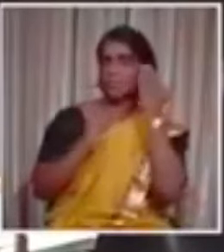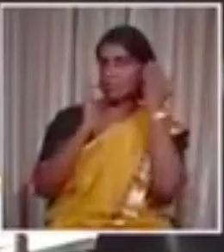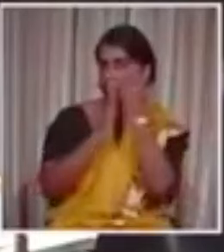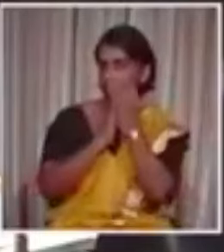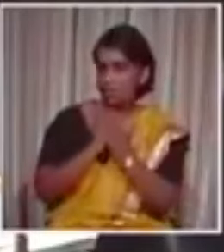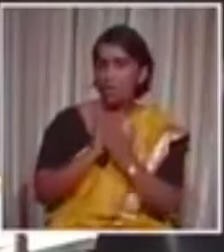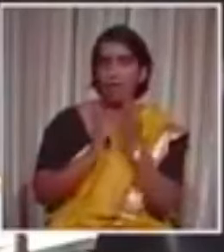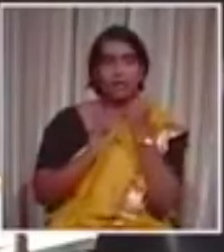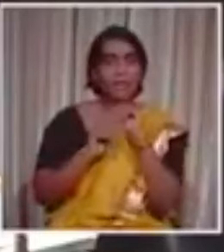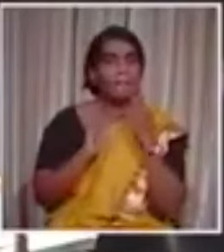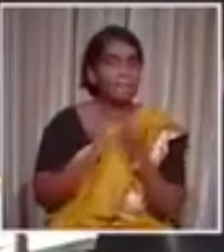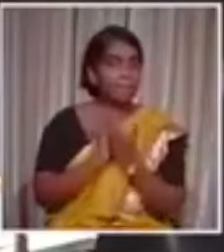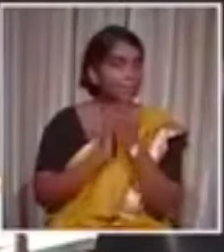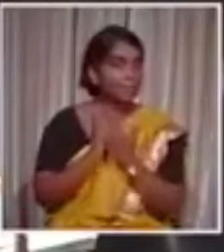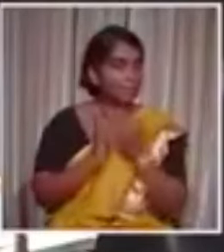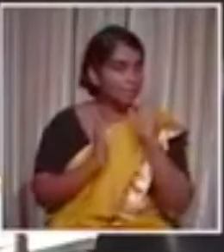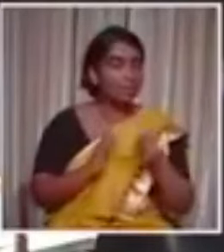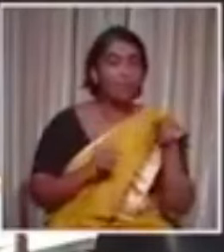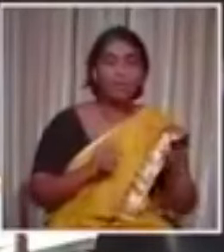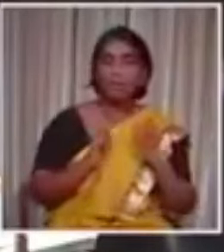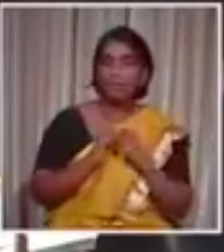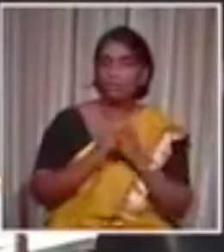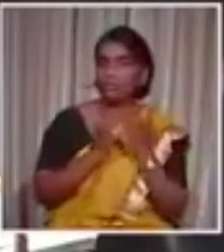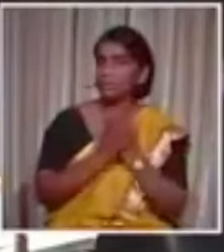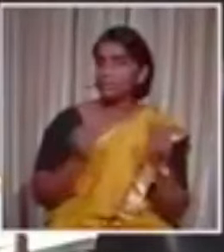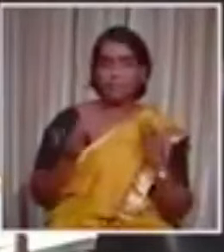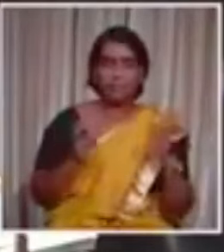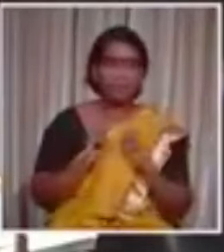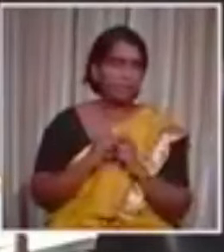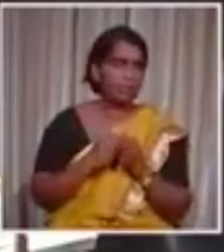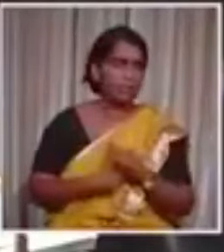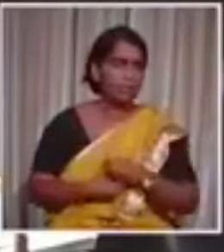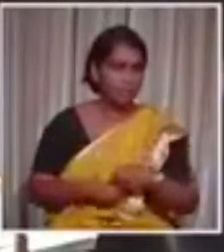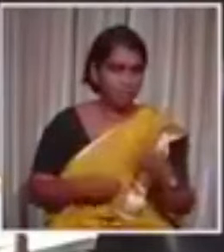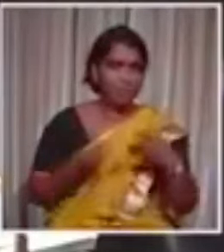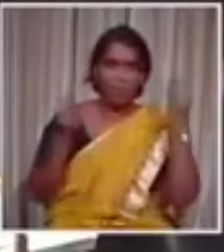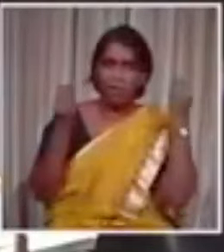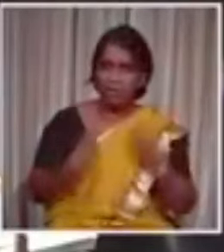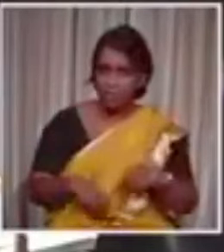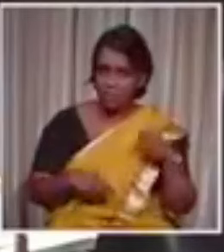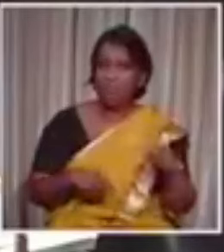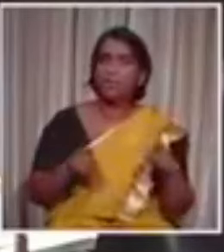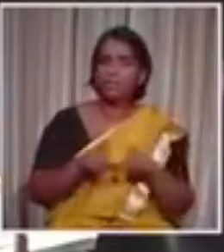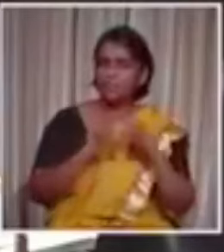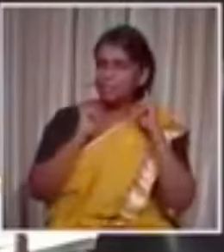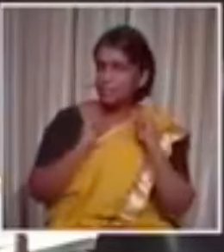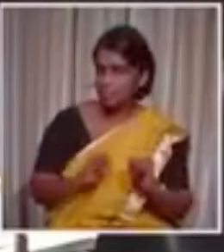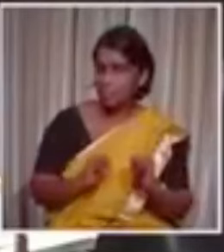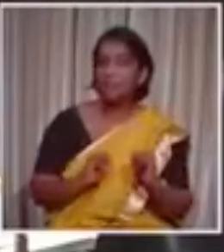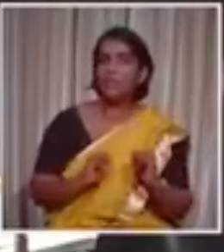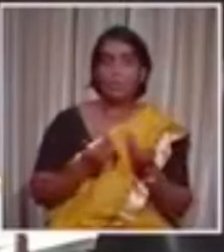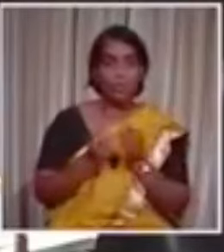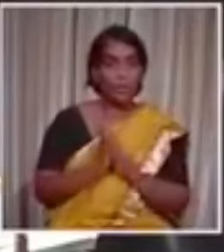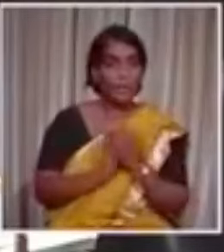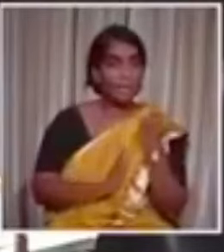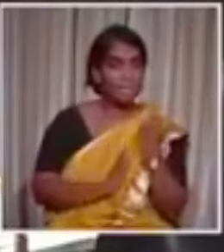ආර්ථික ප්‍රතිපත්තීන් තිබුණත් මේ අර්බුදයෙන් ගොඩ එන්න බෑ. මේ විනාශකාරී නාස්තිකාරී දූෂණ තමගේ